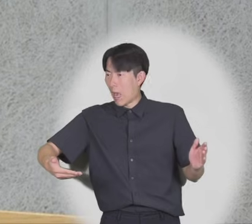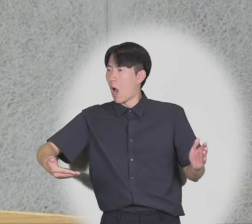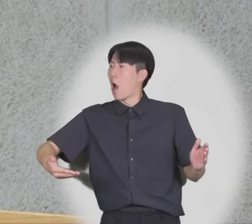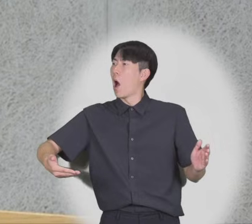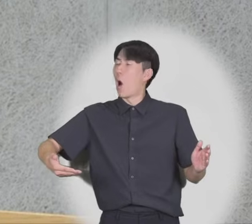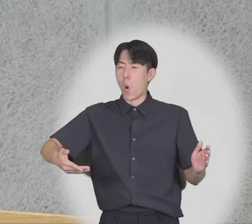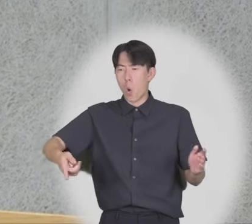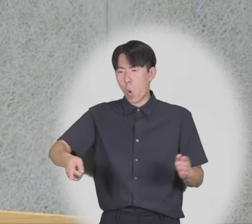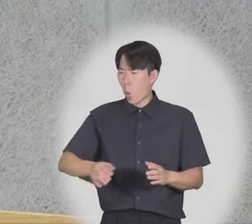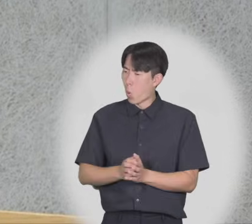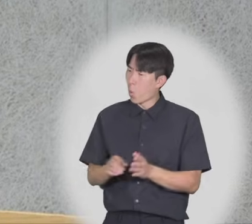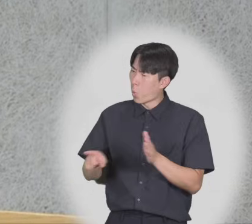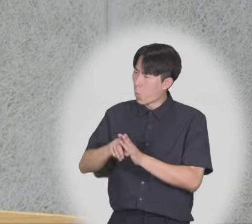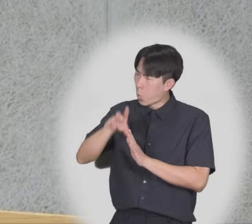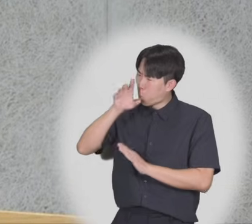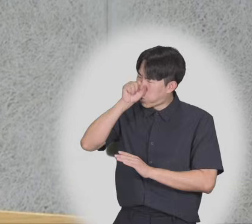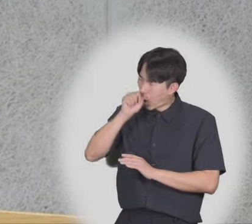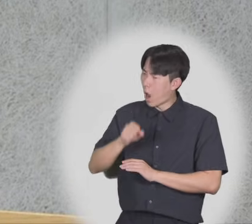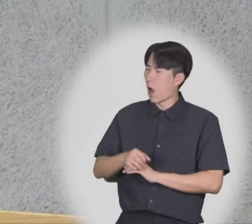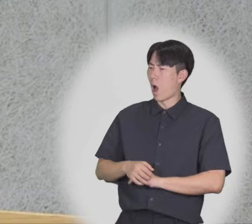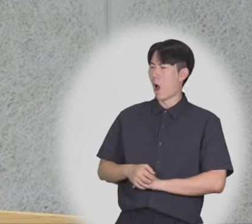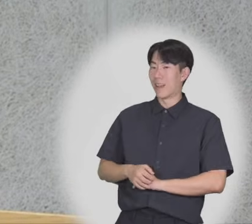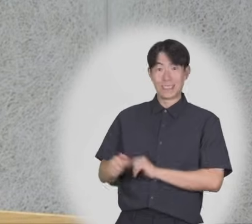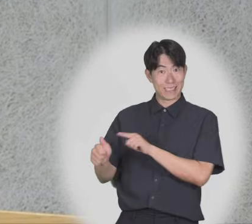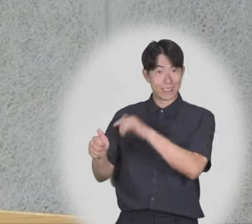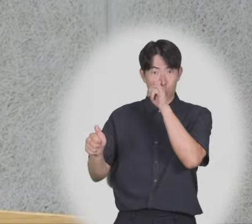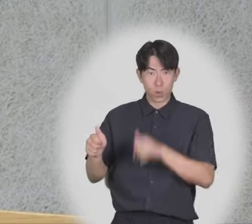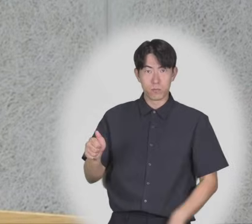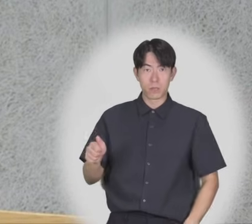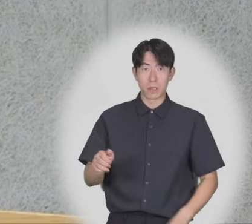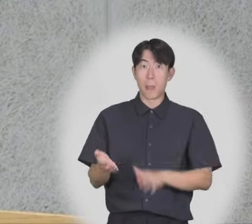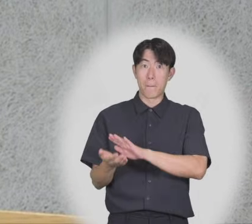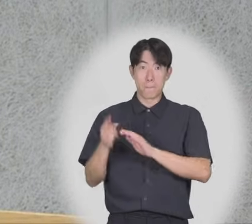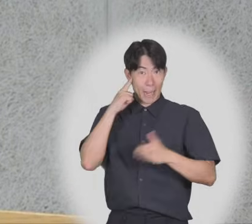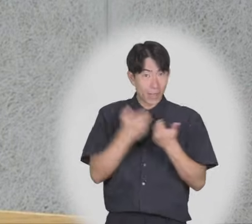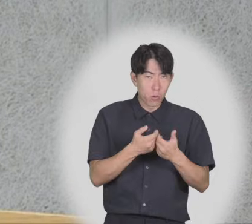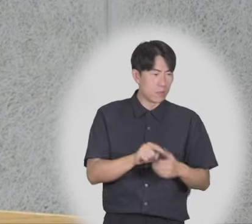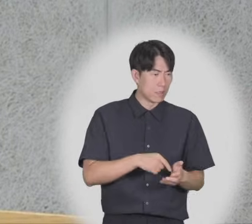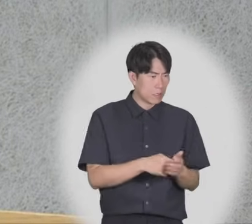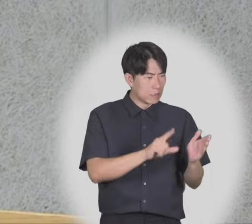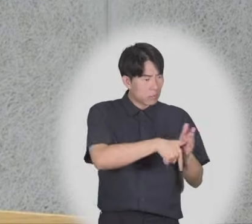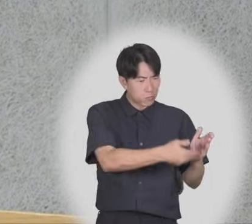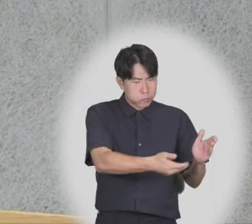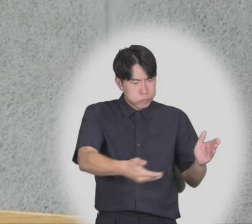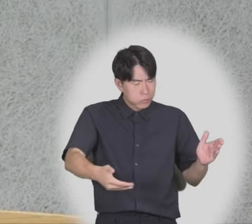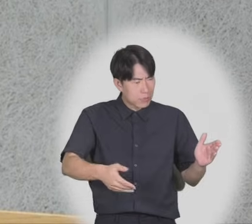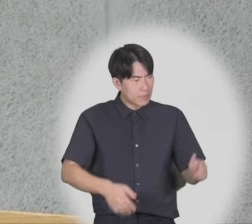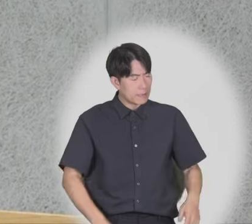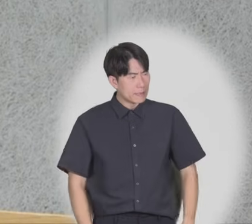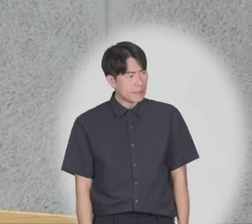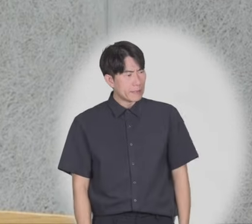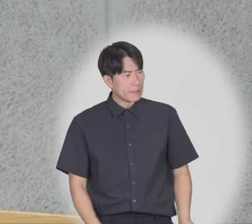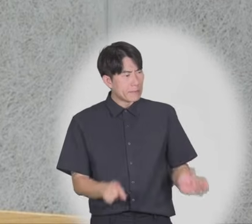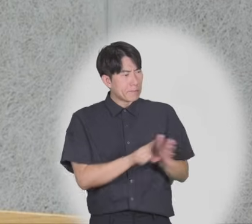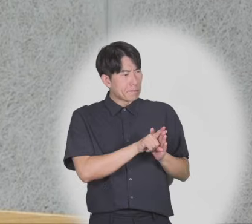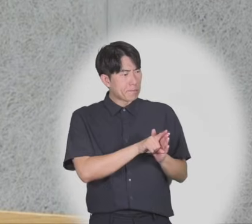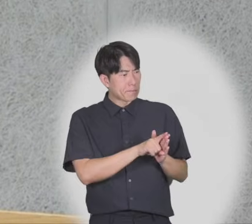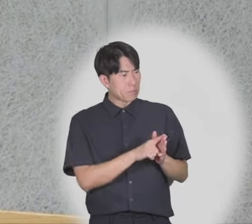신뢰가 가는 사람이 있고요. 반면에 종잡을 수 없는 사람이 있어요. 왜 신뢰할 수